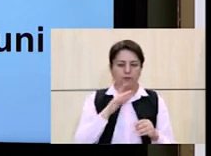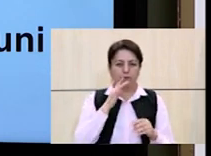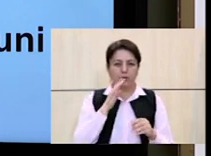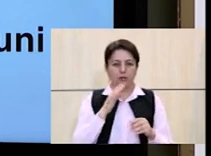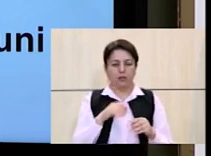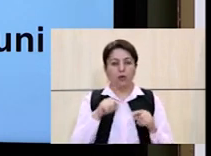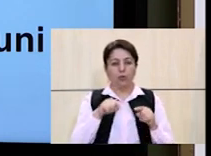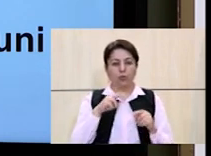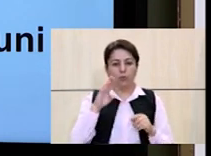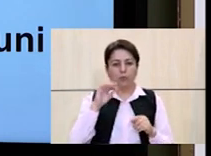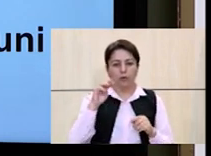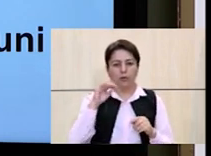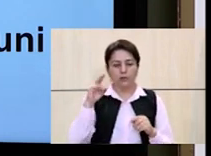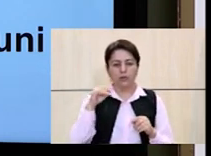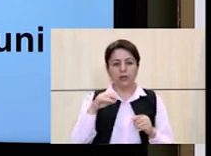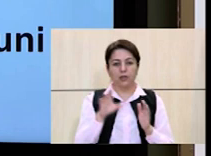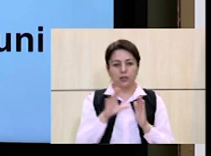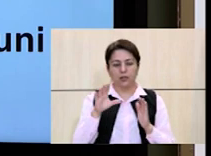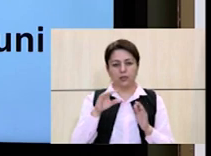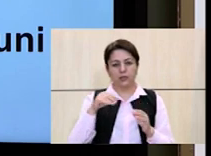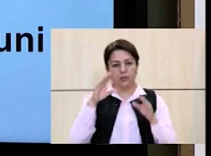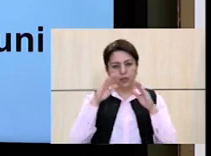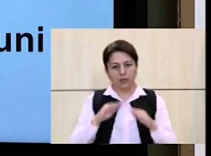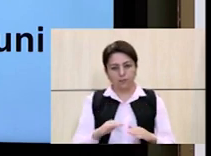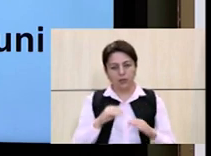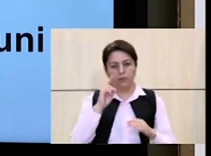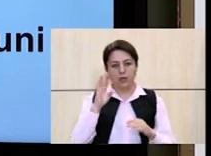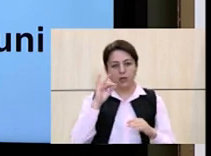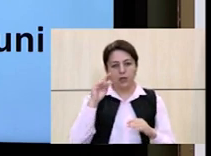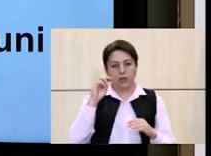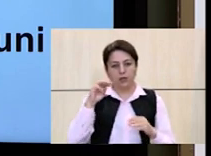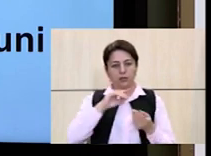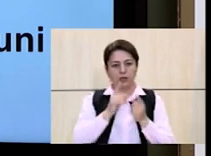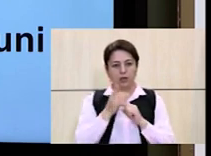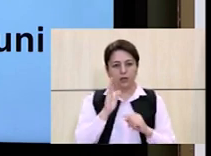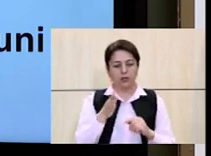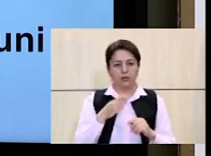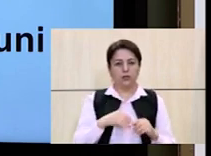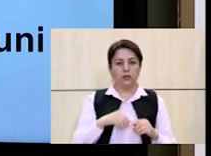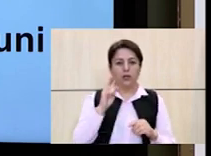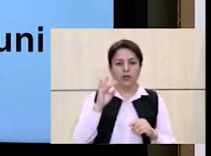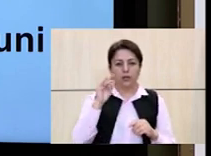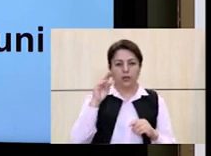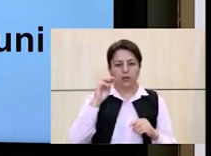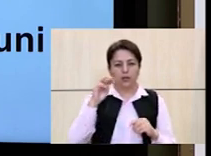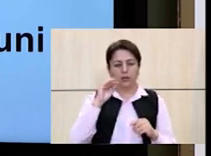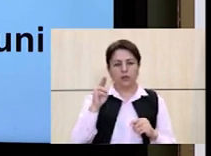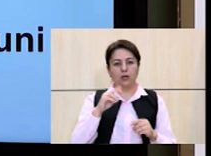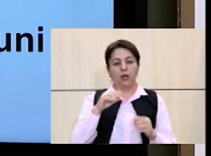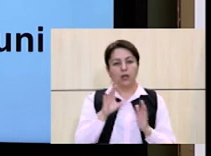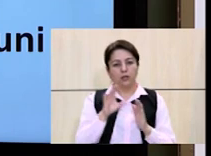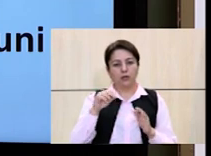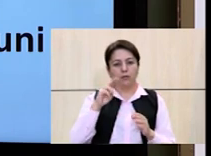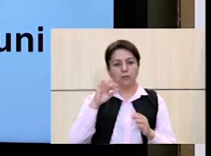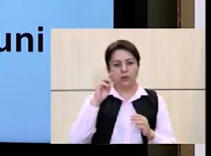potensial energiyasi kamayib kinetik energiyaga aylanadi. Demak, bu holda biz kinetik energiyaning potensial energiyaga,